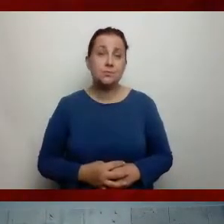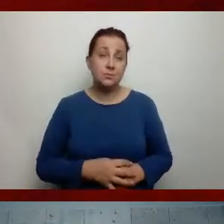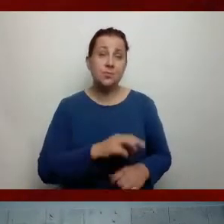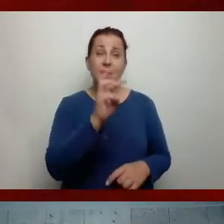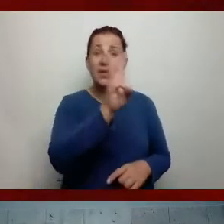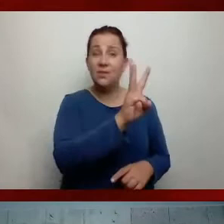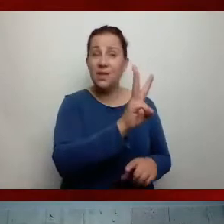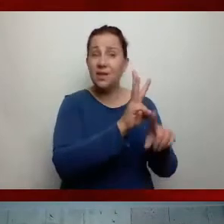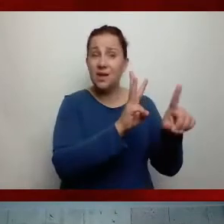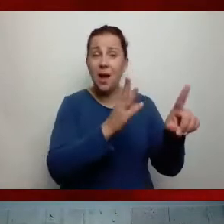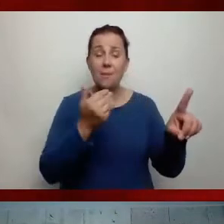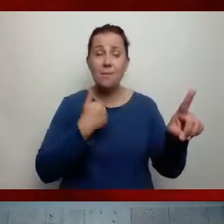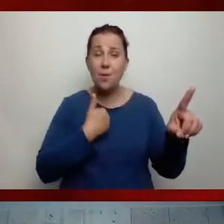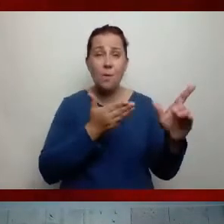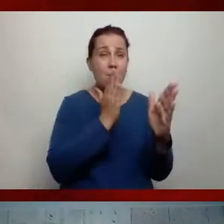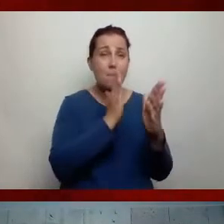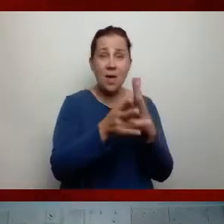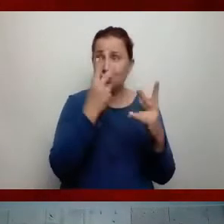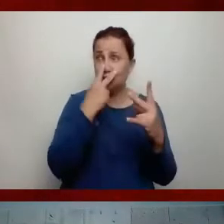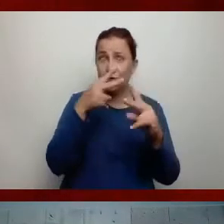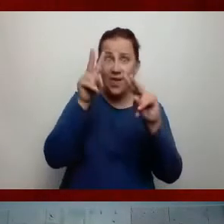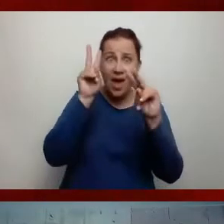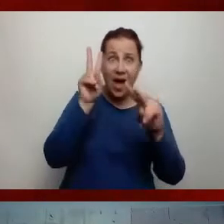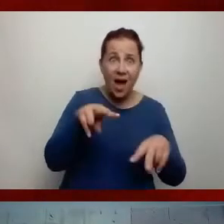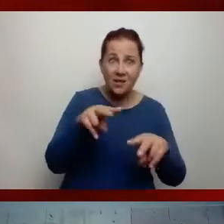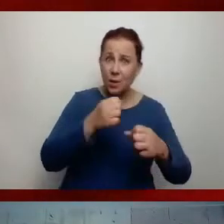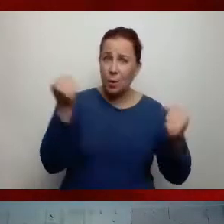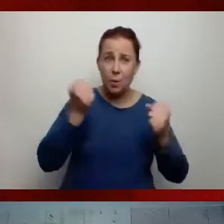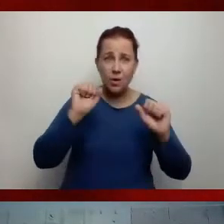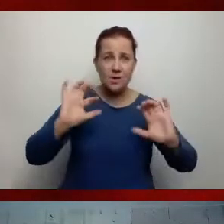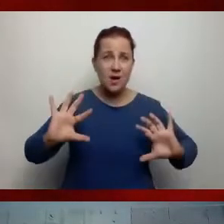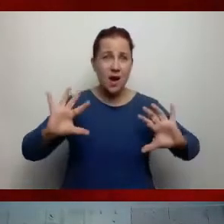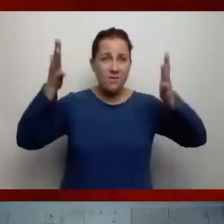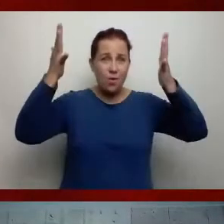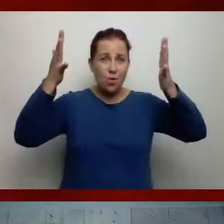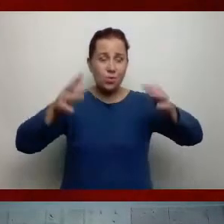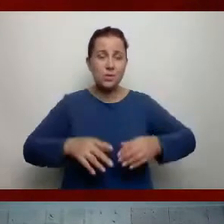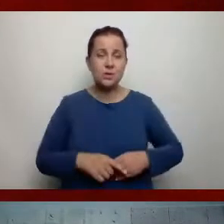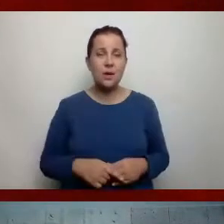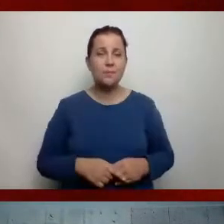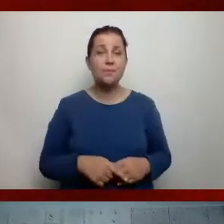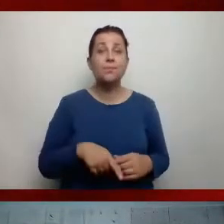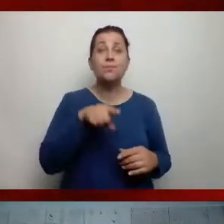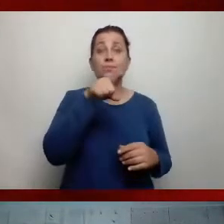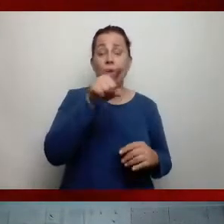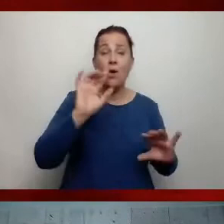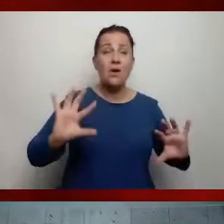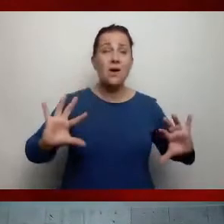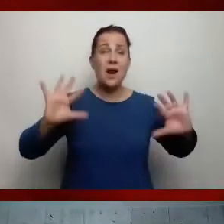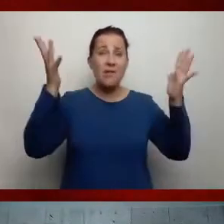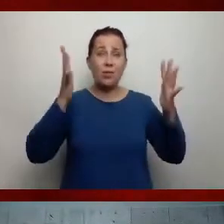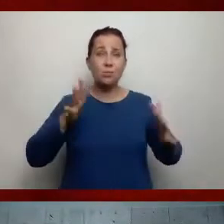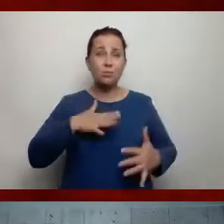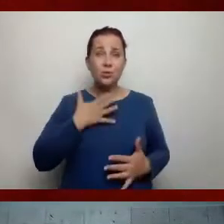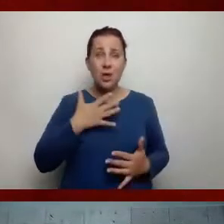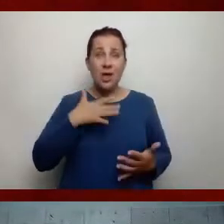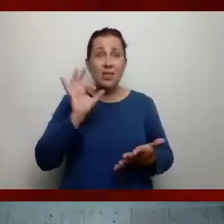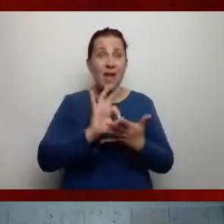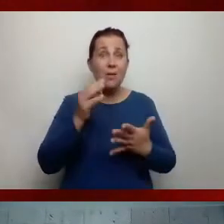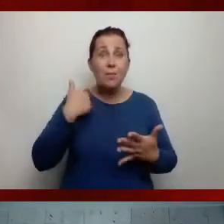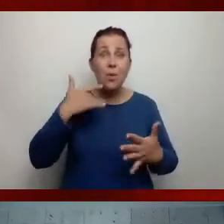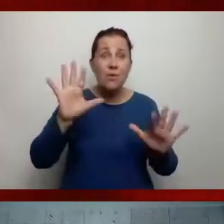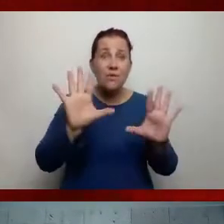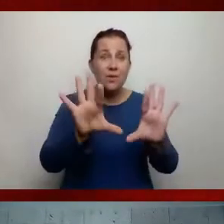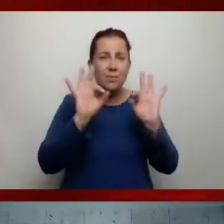Witkacy był bezpośrednim świadkiem wielkiej rewolucji. On tą rewolucję przeżył, nawet został wybrany do